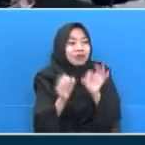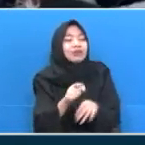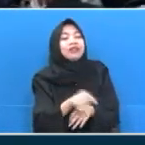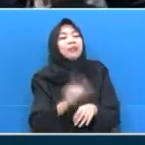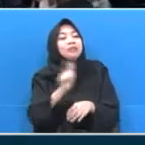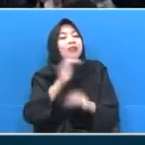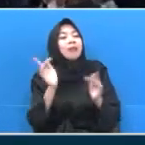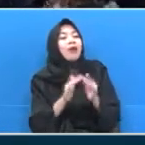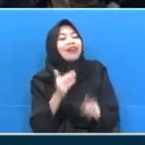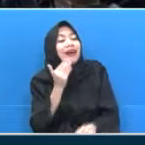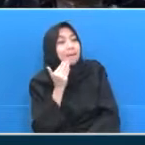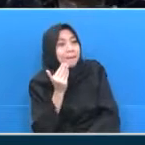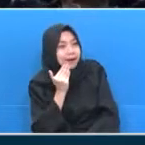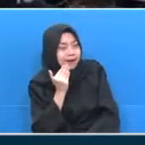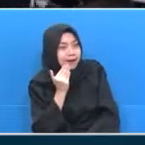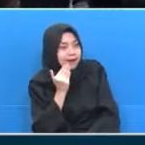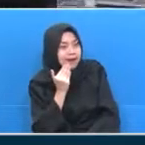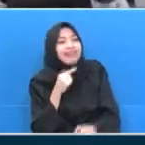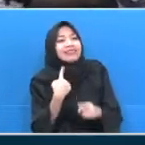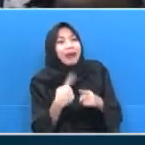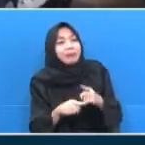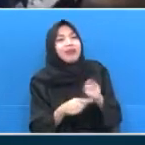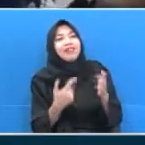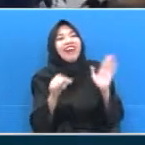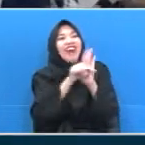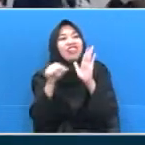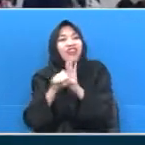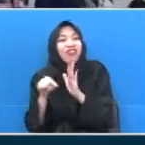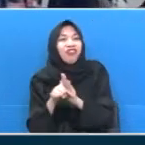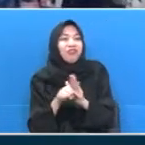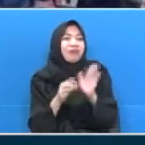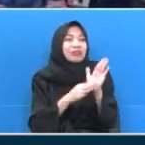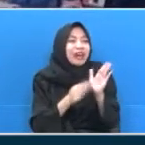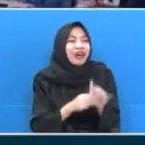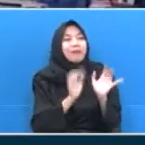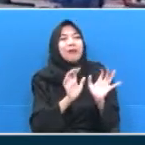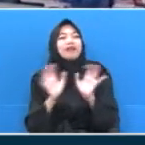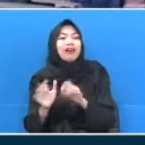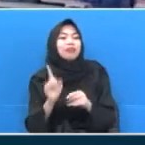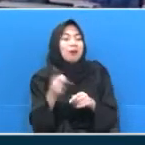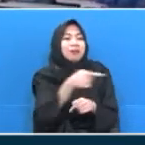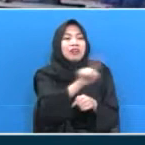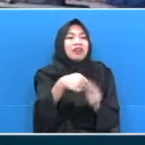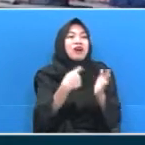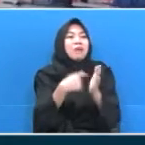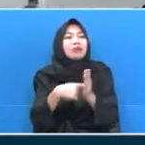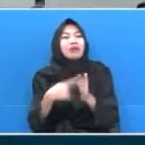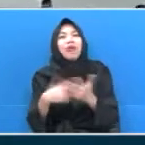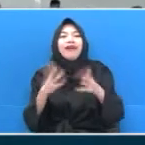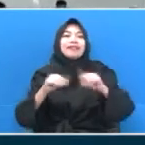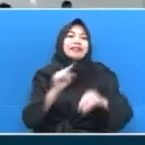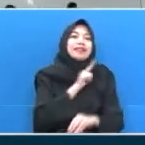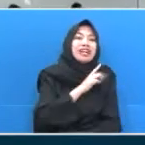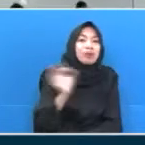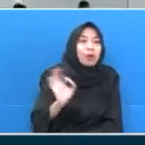pinjaman online itu juga banyak hal yang sebetulnya menjadi bahaya bagi mahasiswa apalagi mereka belum punya penghasilan yang